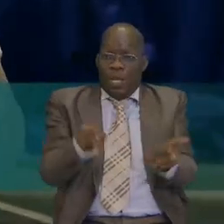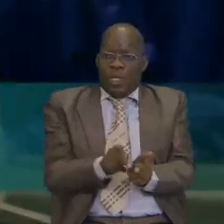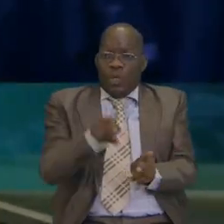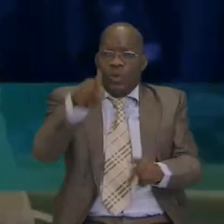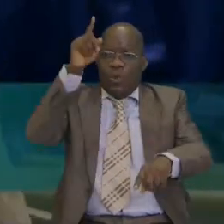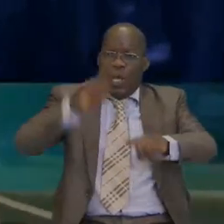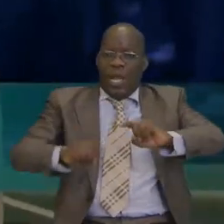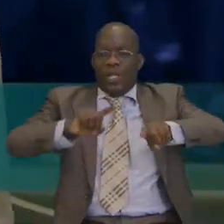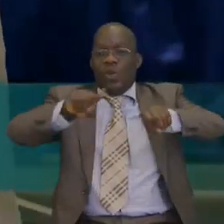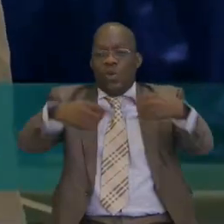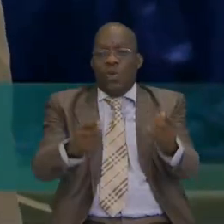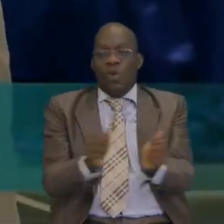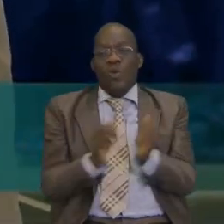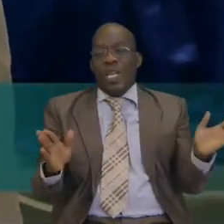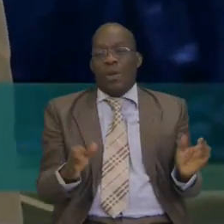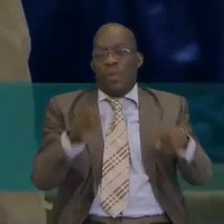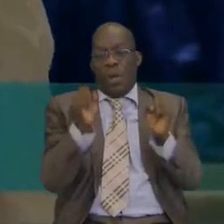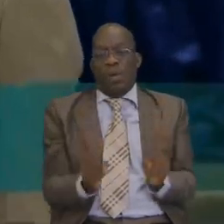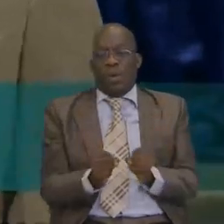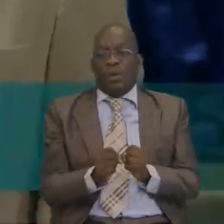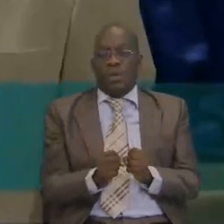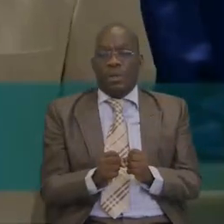ne peux pas aller sans la puissance.